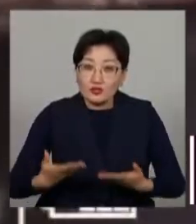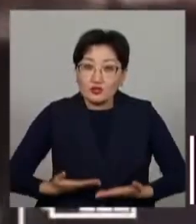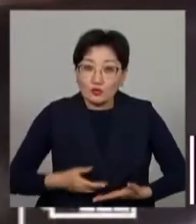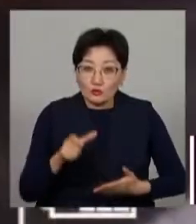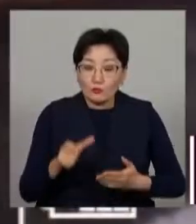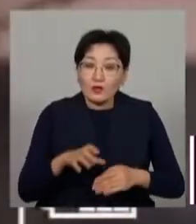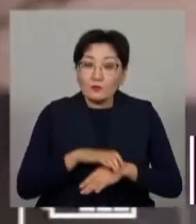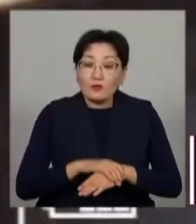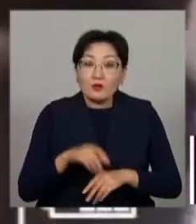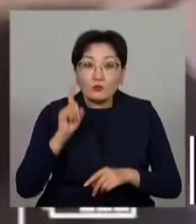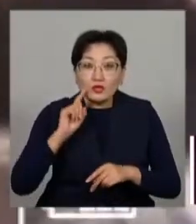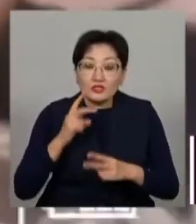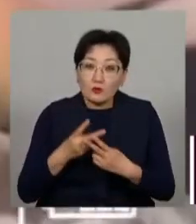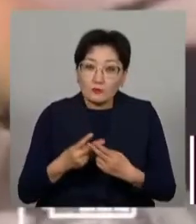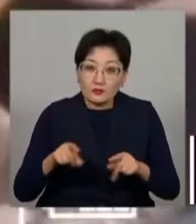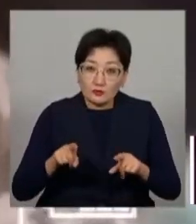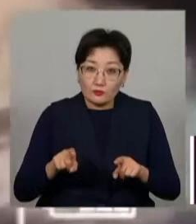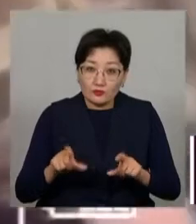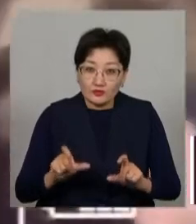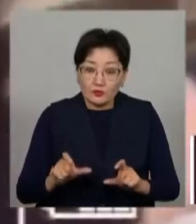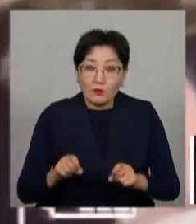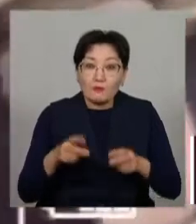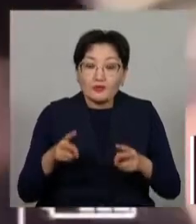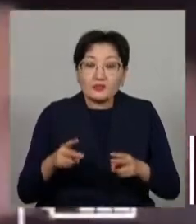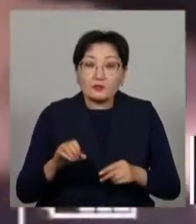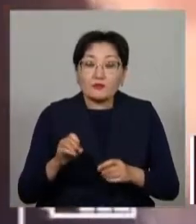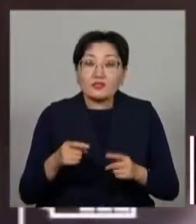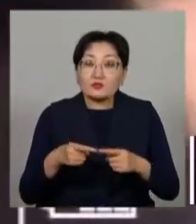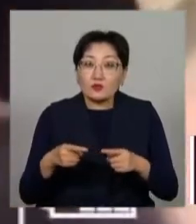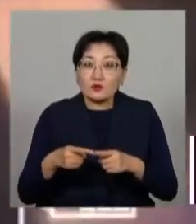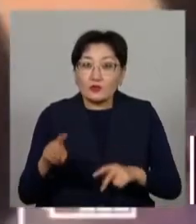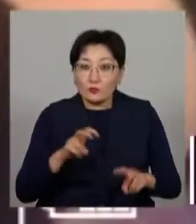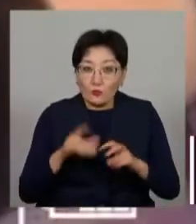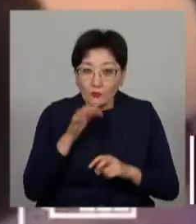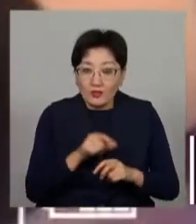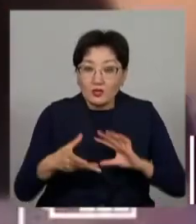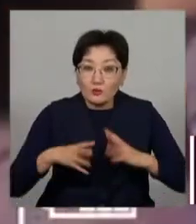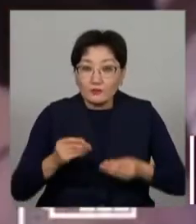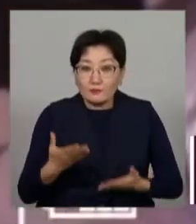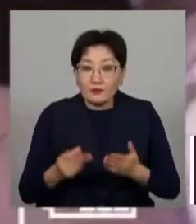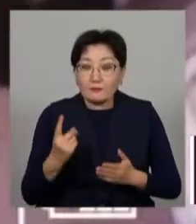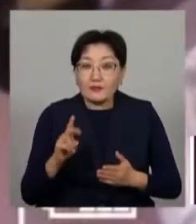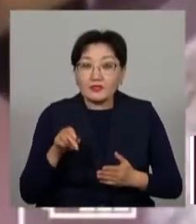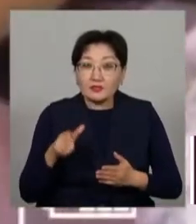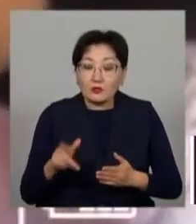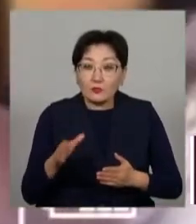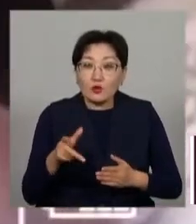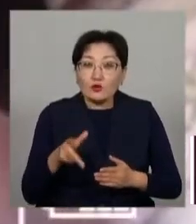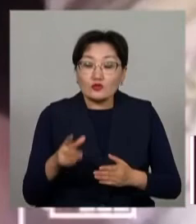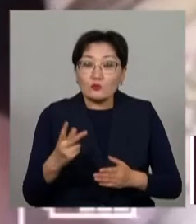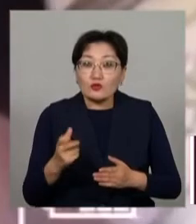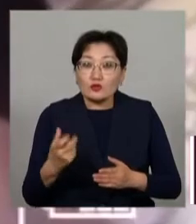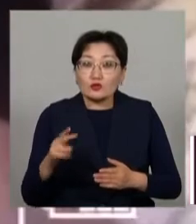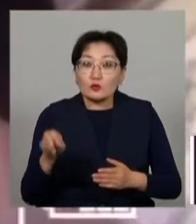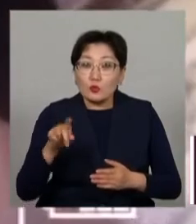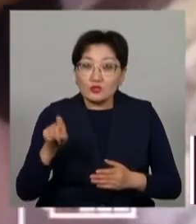анықталып, уақытша ұстау изоляторына қамалды. Қылмыскердің жалға алған пәтерін тінту кезінде жалпы салмаға 1 килограмм болатын 3330